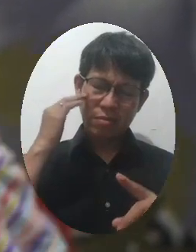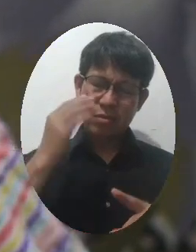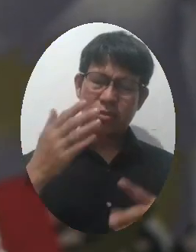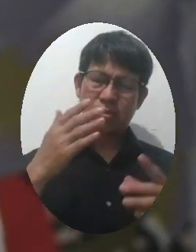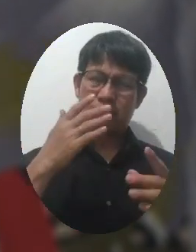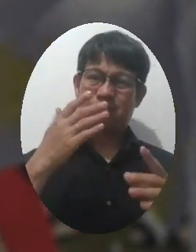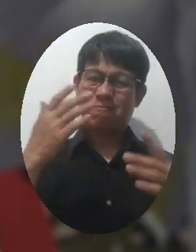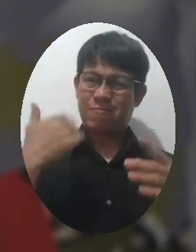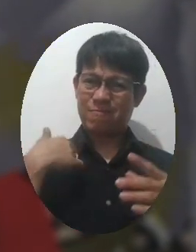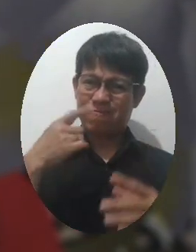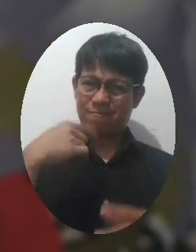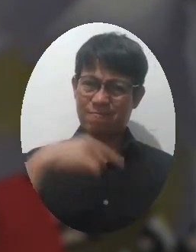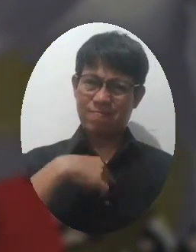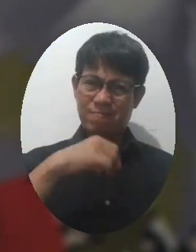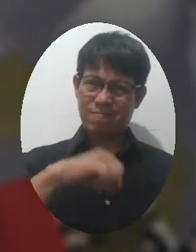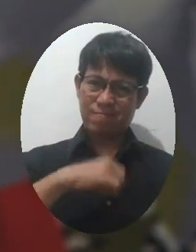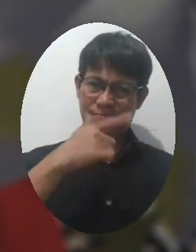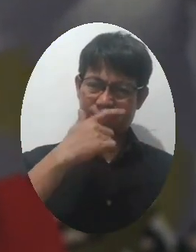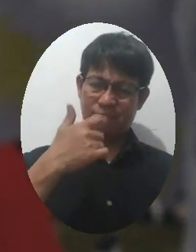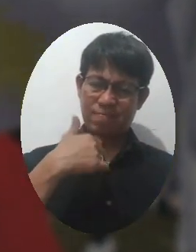Sobrang proud po kami sa kanya kasi